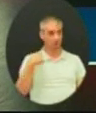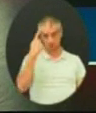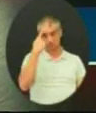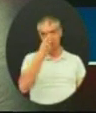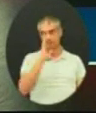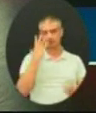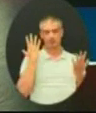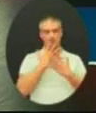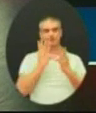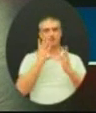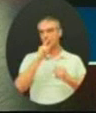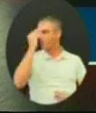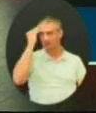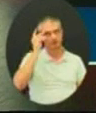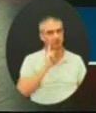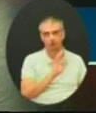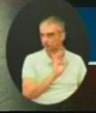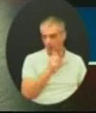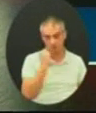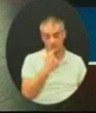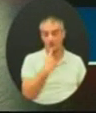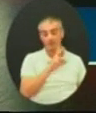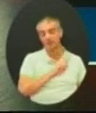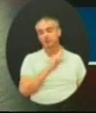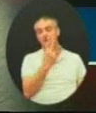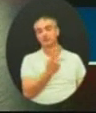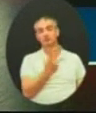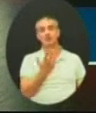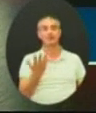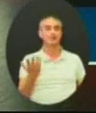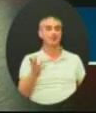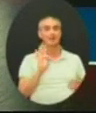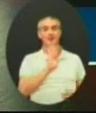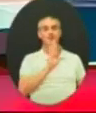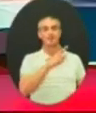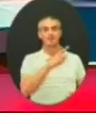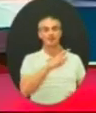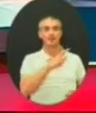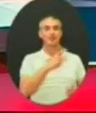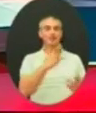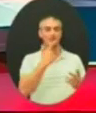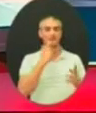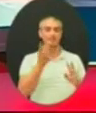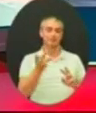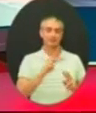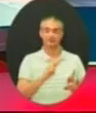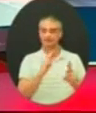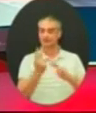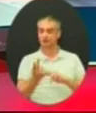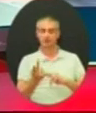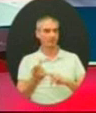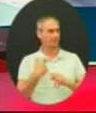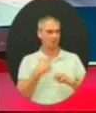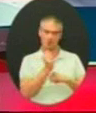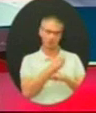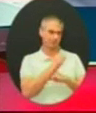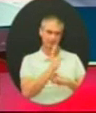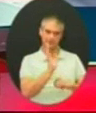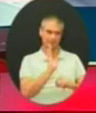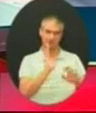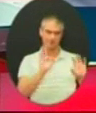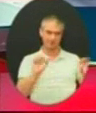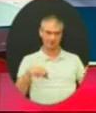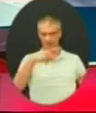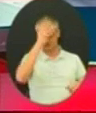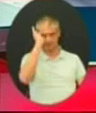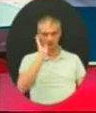זה הפתיע. הוא לא זכר את שמו, אגב, אתמול, הוא אמר הצד השני, היכולת של ביבי, ולמען האמת גם הצד השני, כלומר. אני לא הייתי מזלזל כל כך בנשיא הזה,